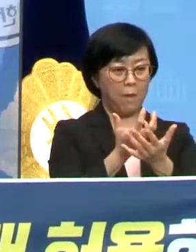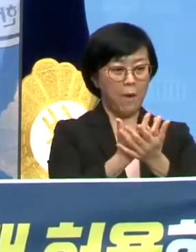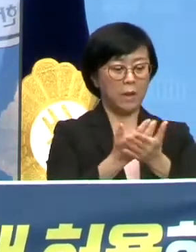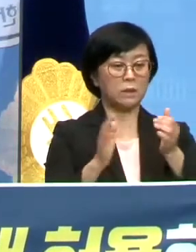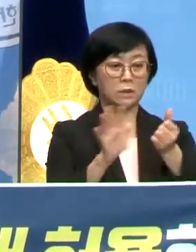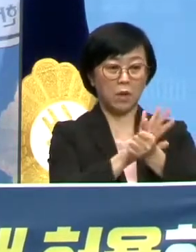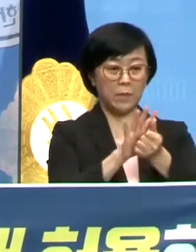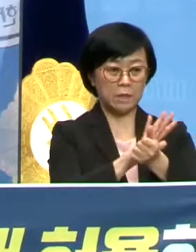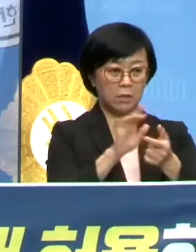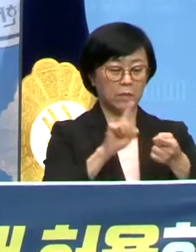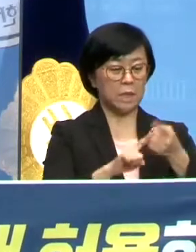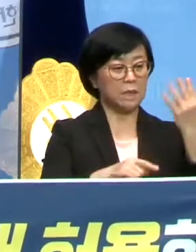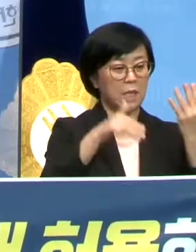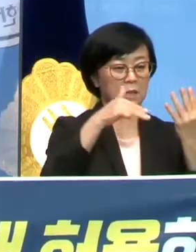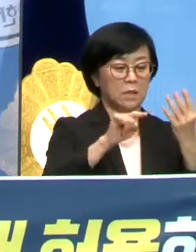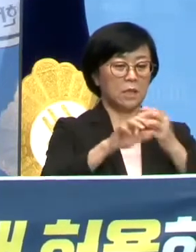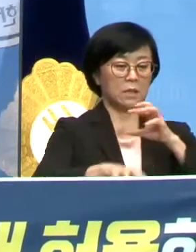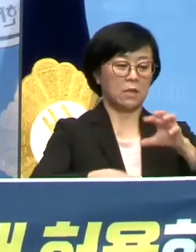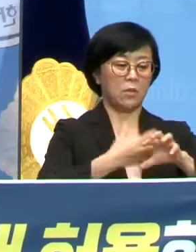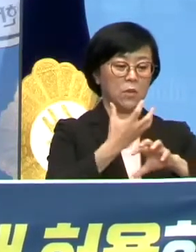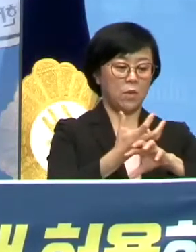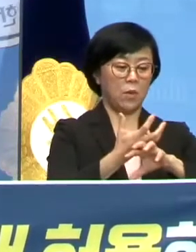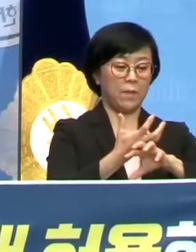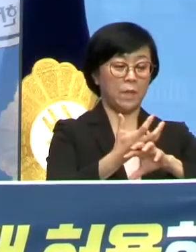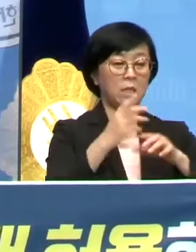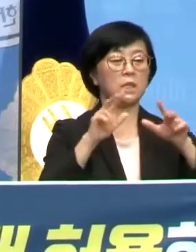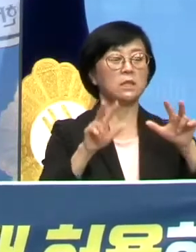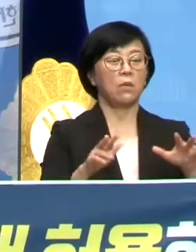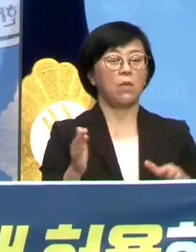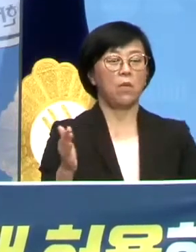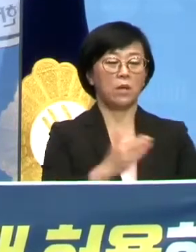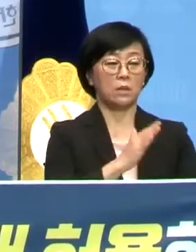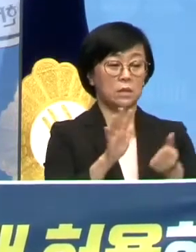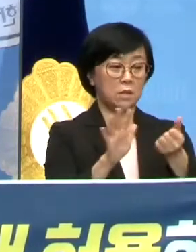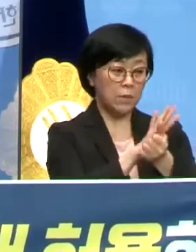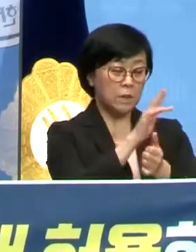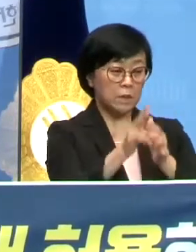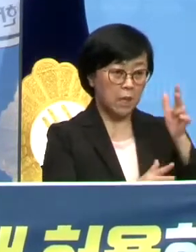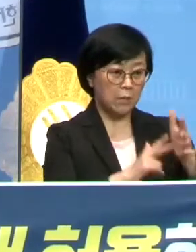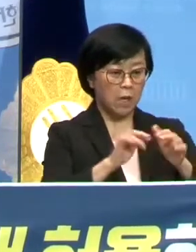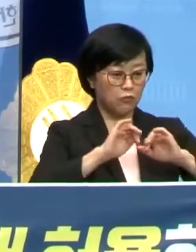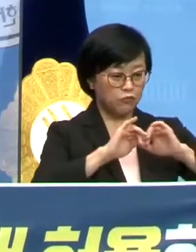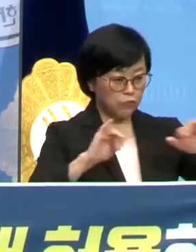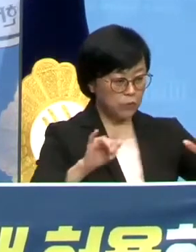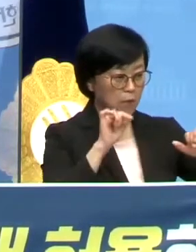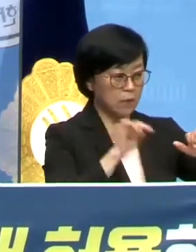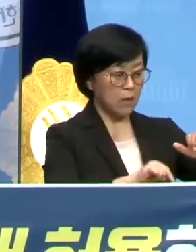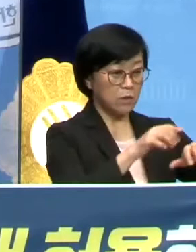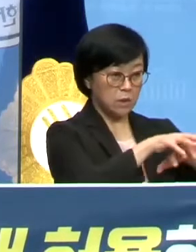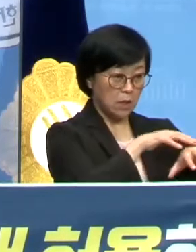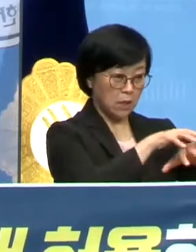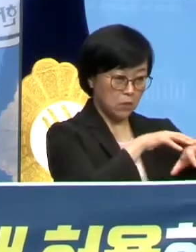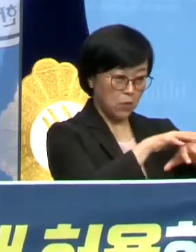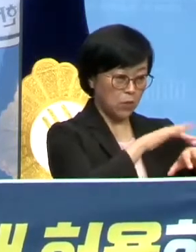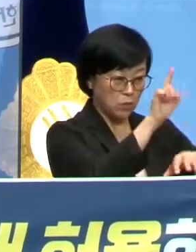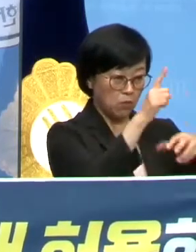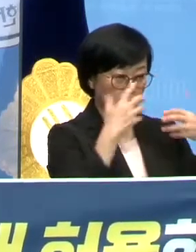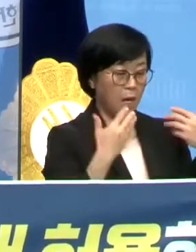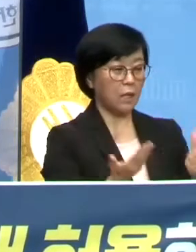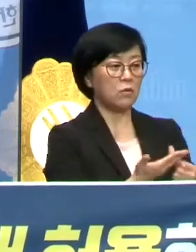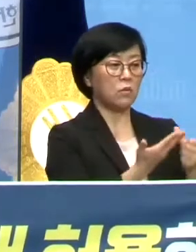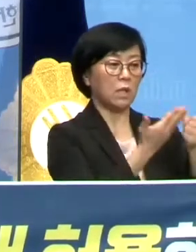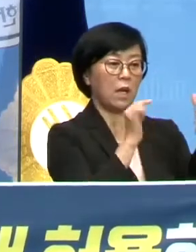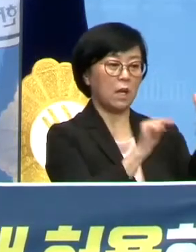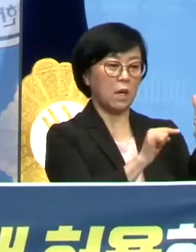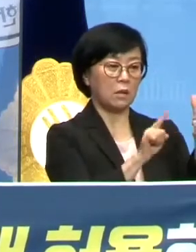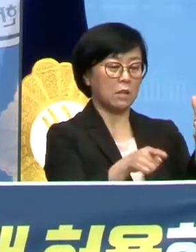무너지는 이른바 4 차 산업혁명 시대의 이제와서 서비스 산업을 따로 9분해서 체계적으로 정부가 육성하겠다는